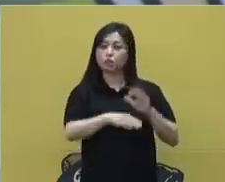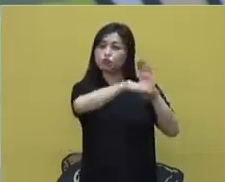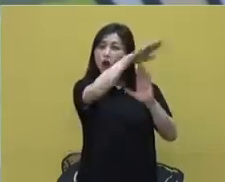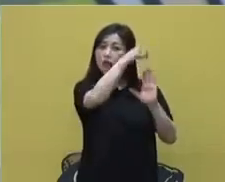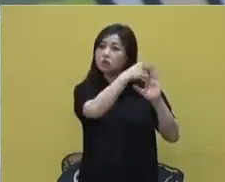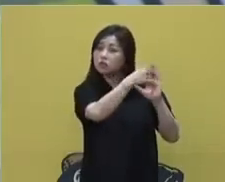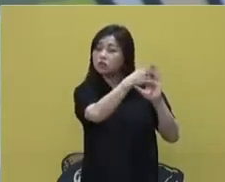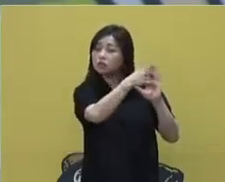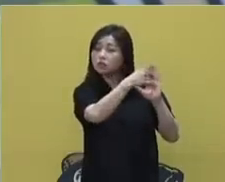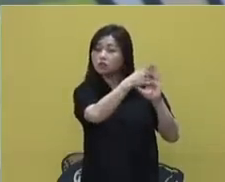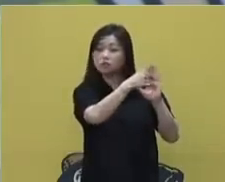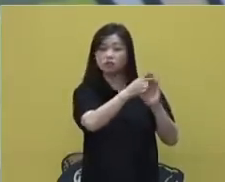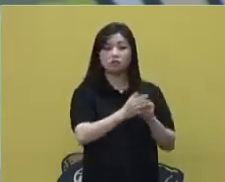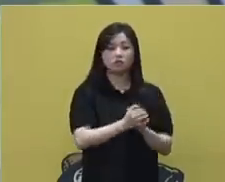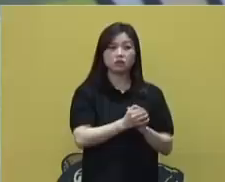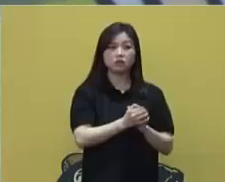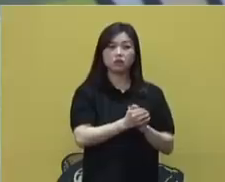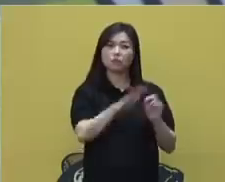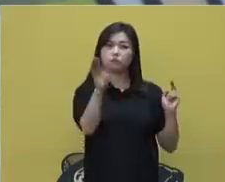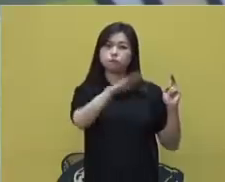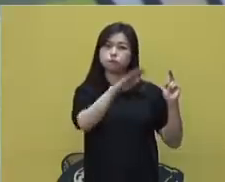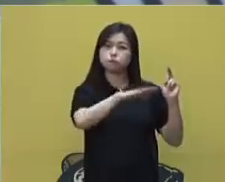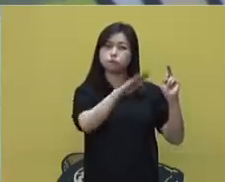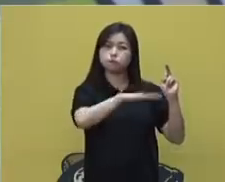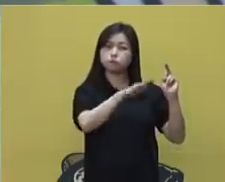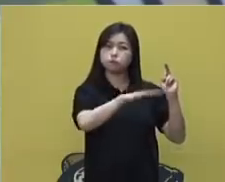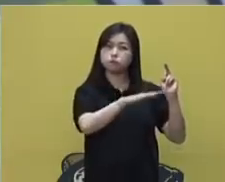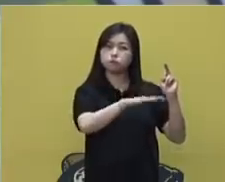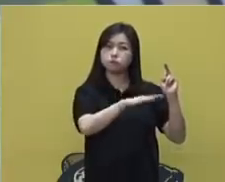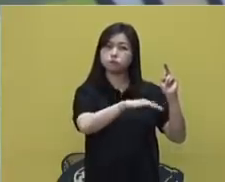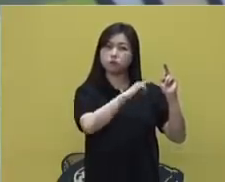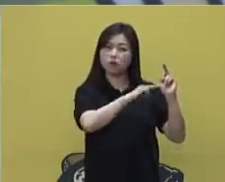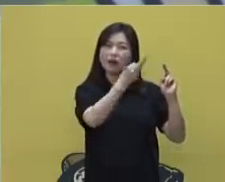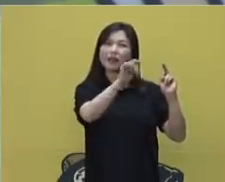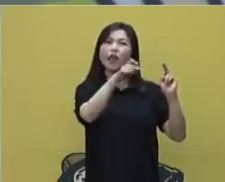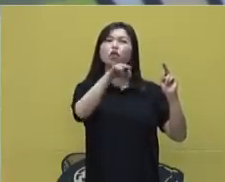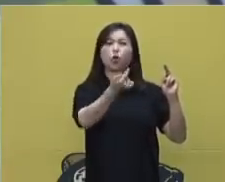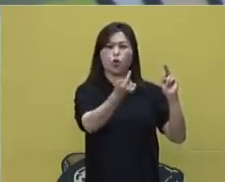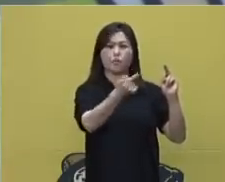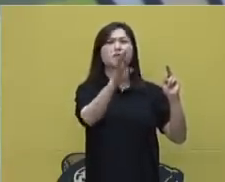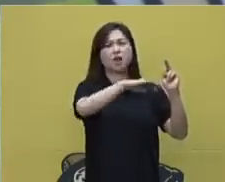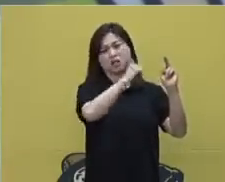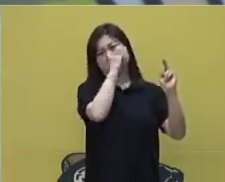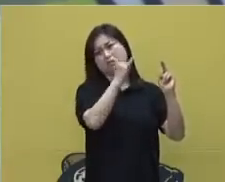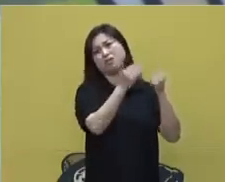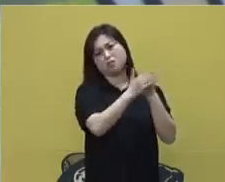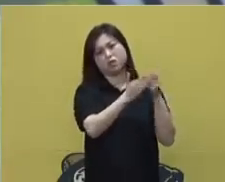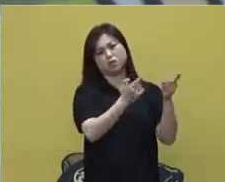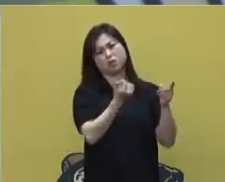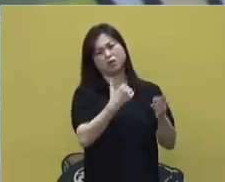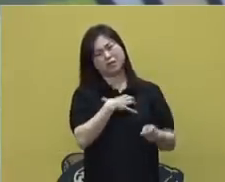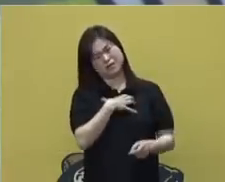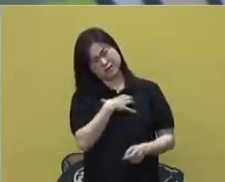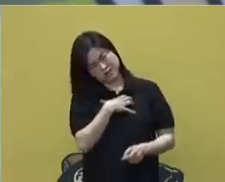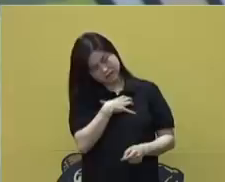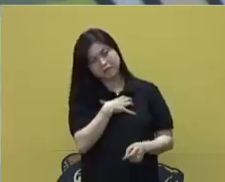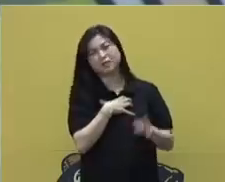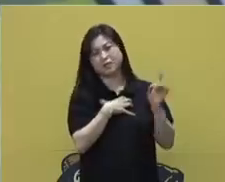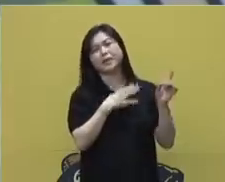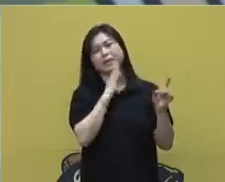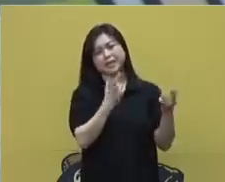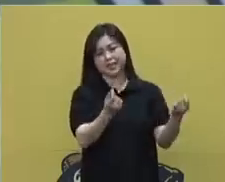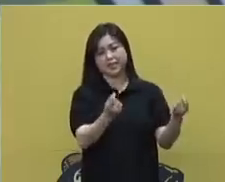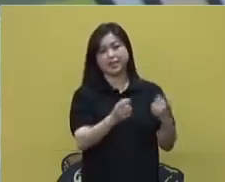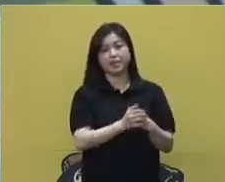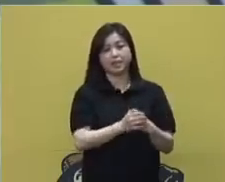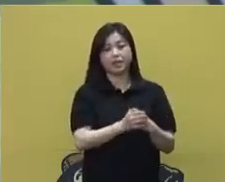북한이 그런 발사체를 발사하고 거기에 또 탄도미사일도 있었기 때문에 걱정스럽고 우려스러운 거는 사실입니다.